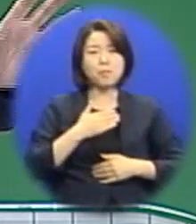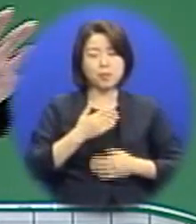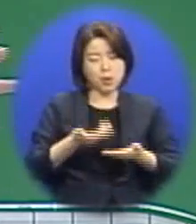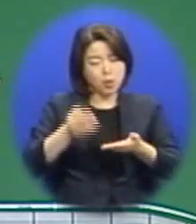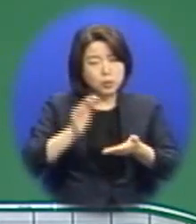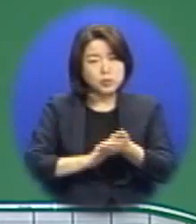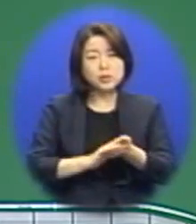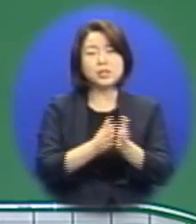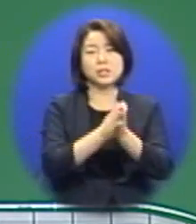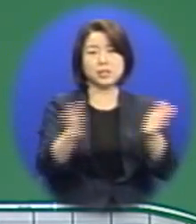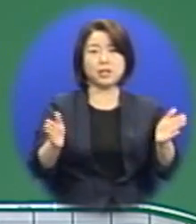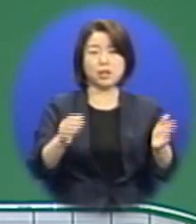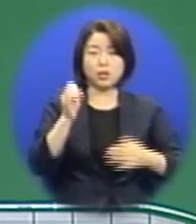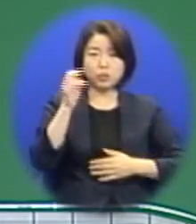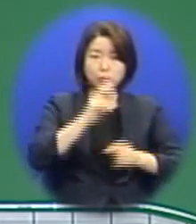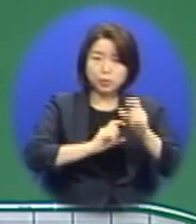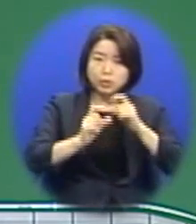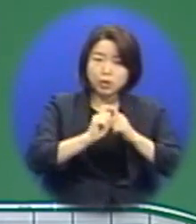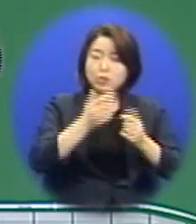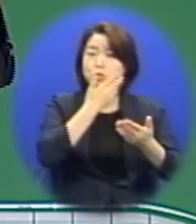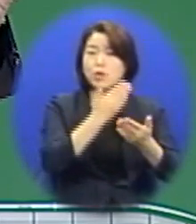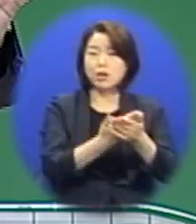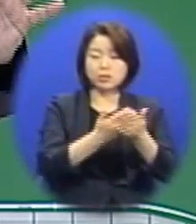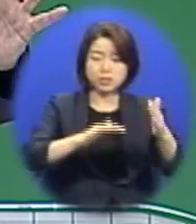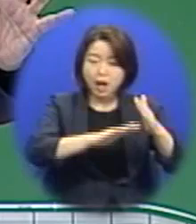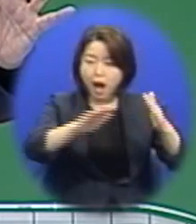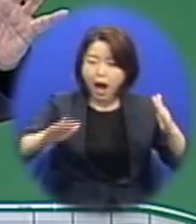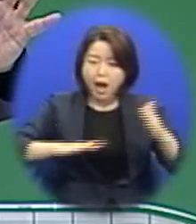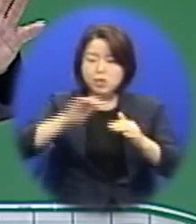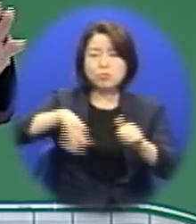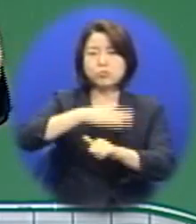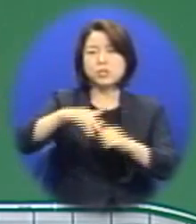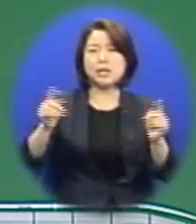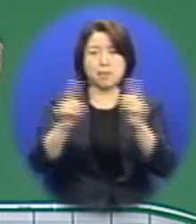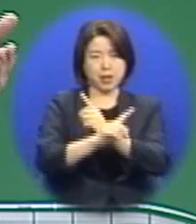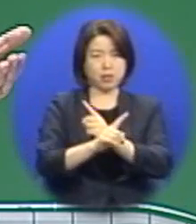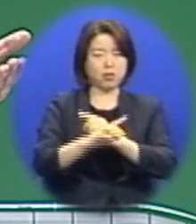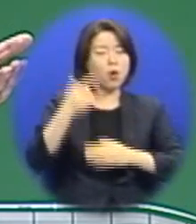가정 분위기가 달라져 버렸어요. 목사님과 아들이